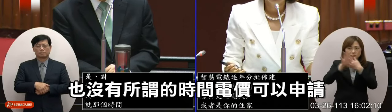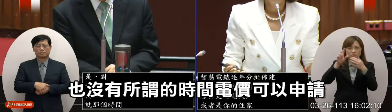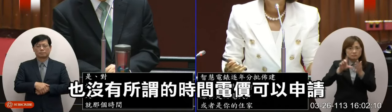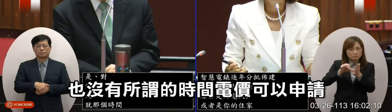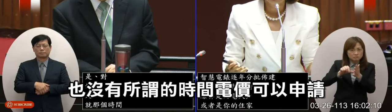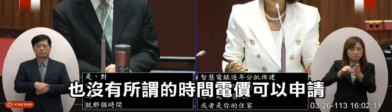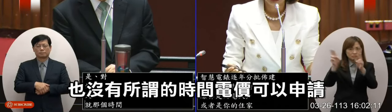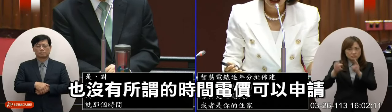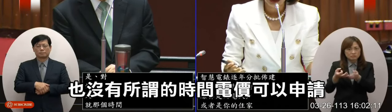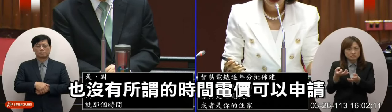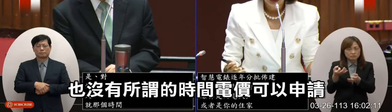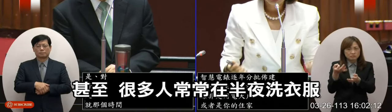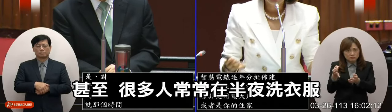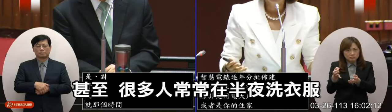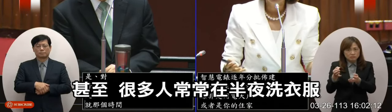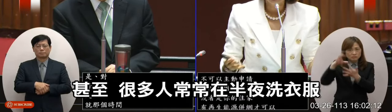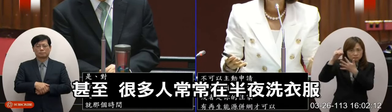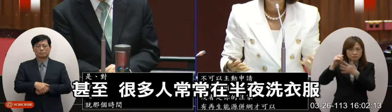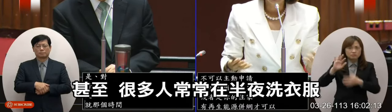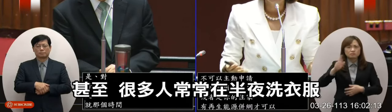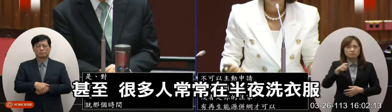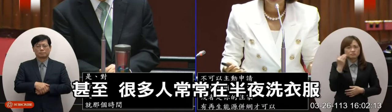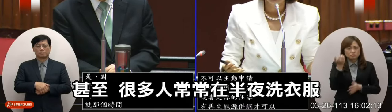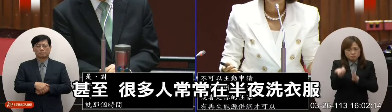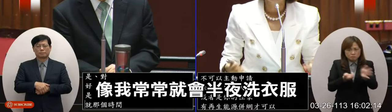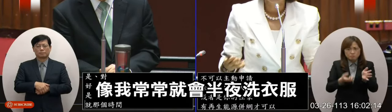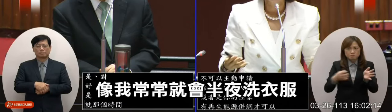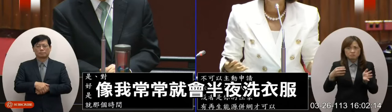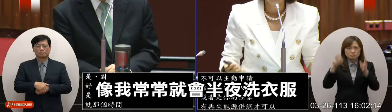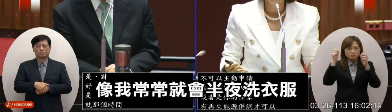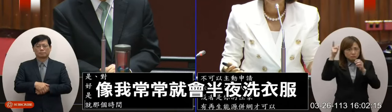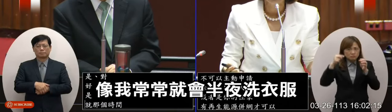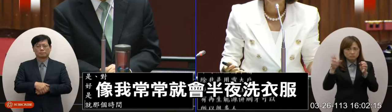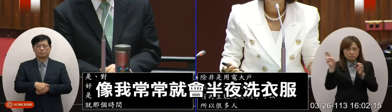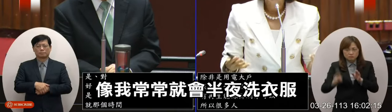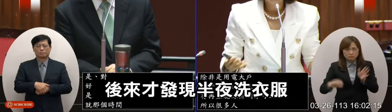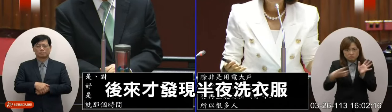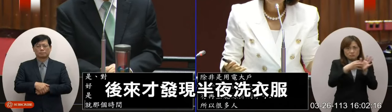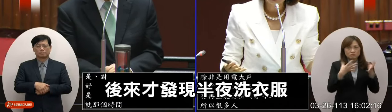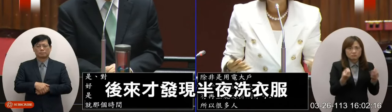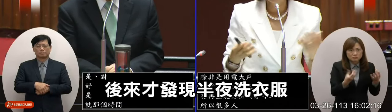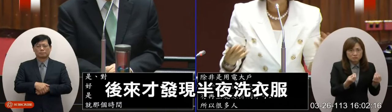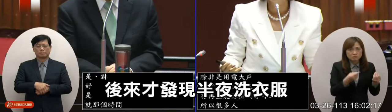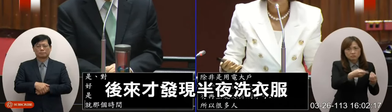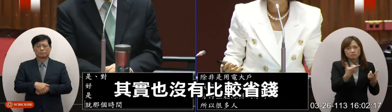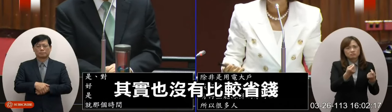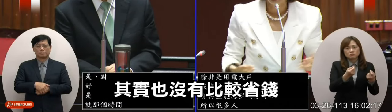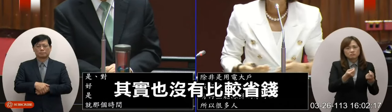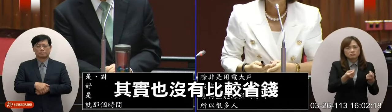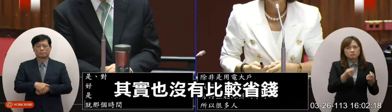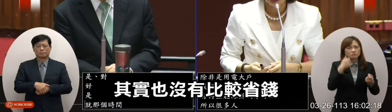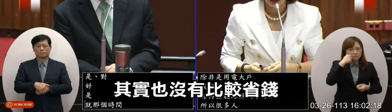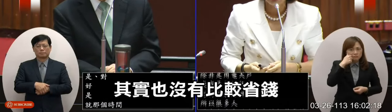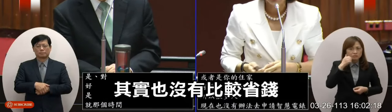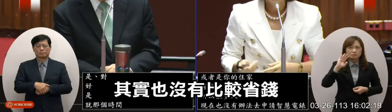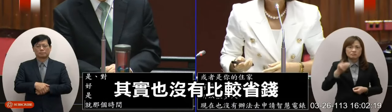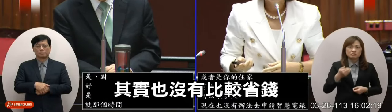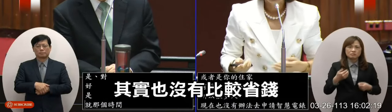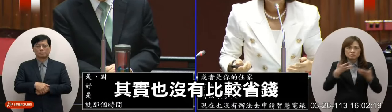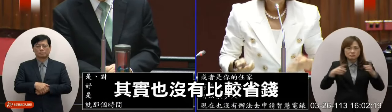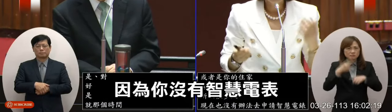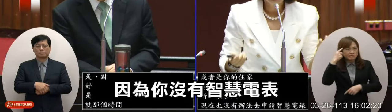所谓的时间电价可以申请。甚至很多人常常在半夜洗衣服，像我常常就会半夜洗衣服，后来才发现半夜洗衣服其实也没有比较省